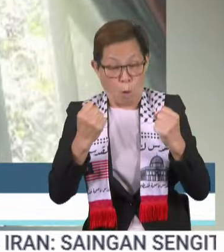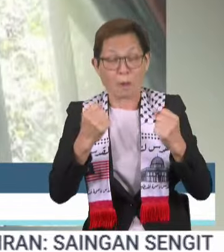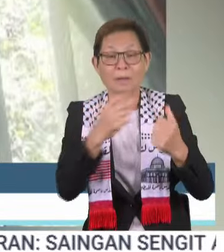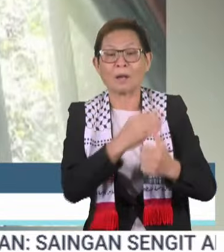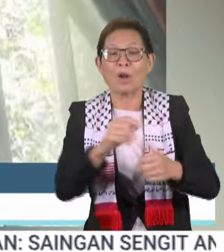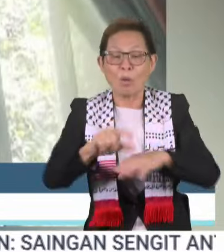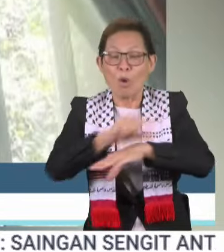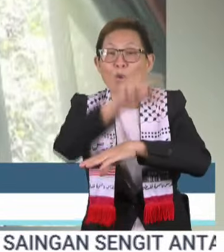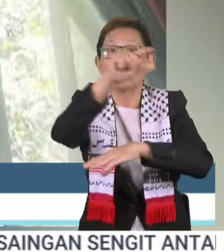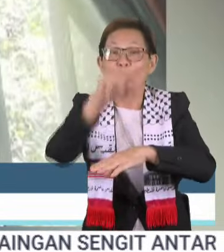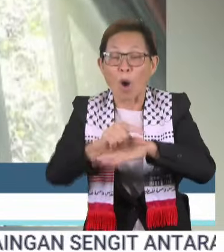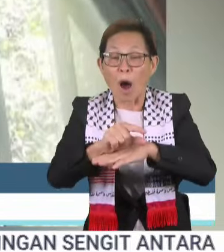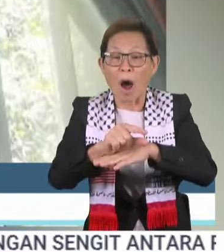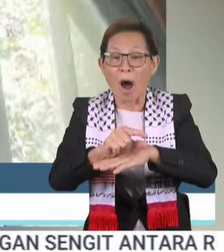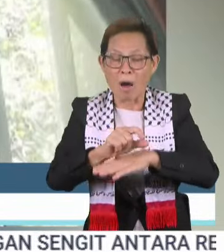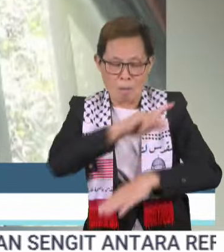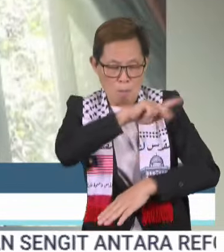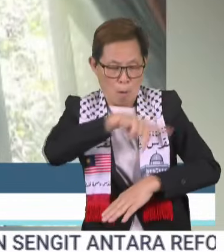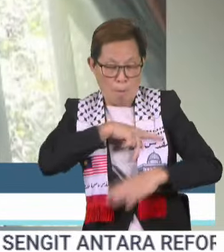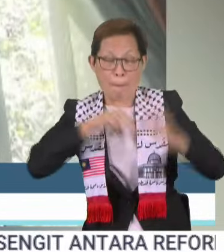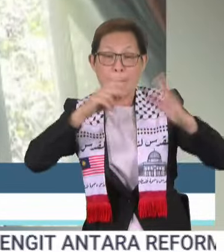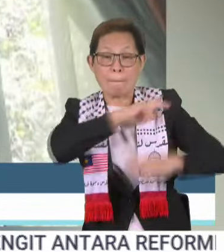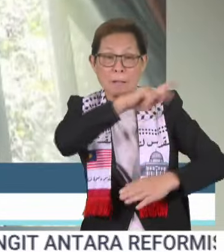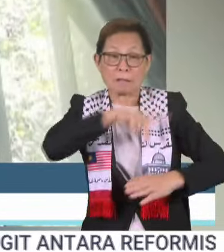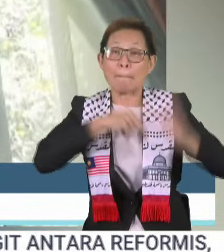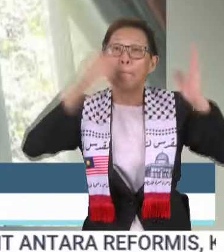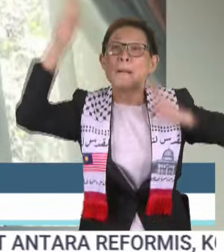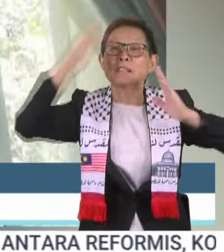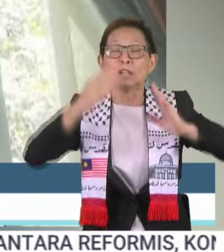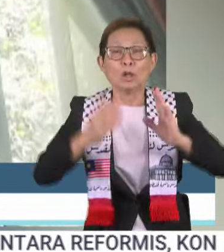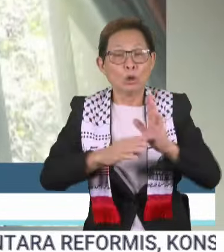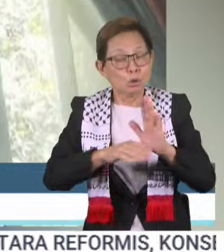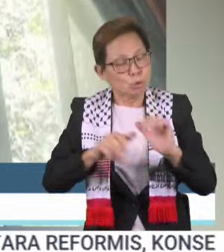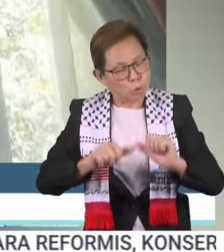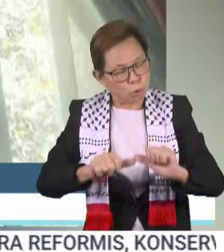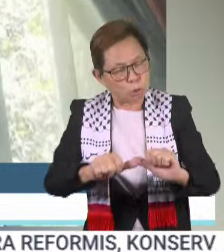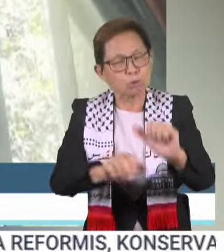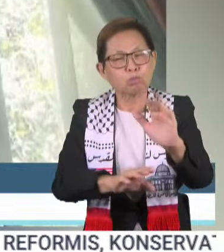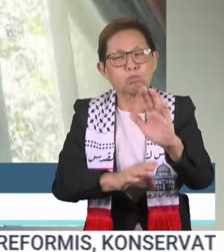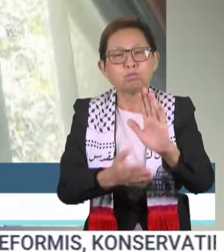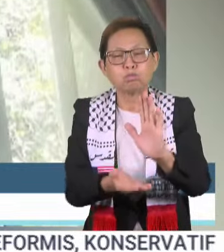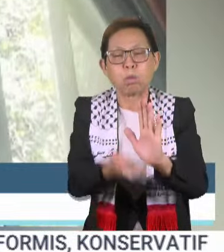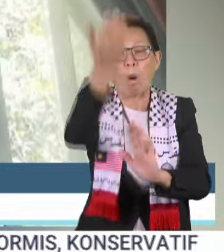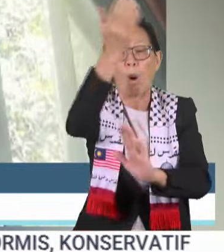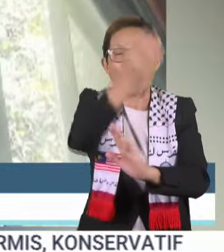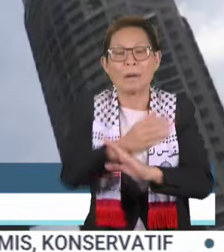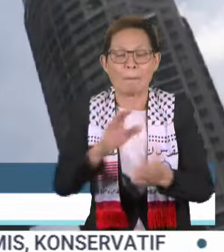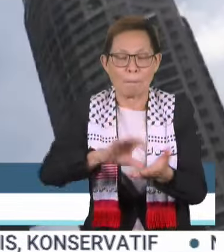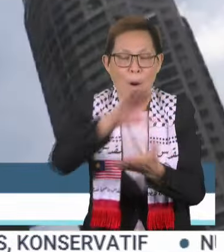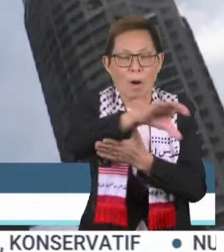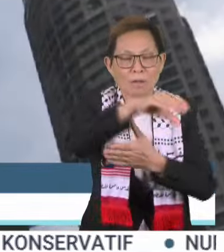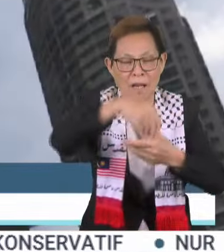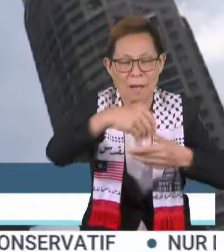mana penggunaan persendirian yang terus meningkat dan pelaburan dalam sektor